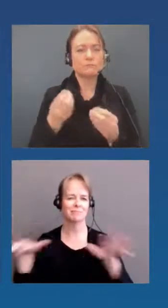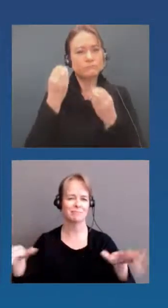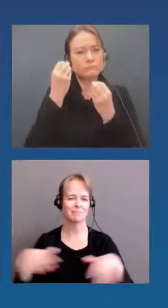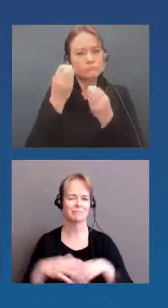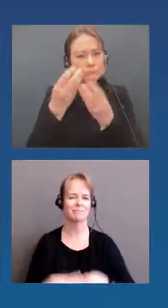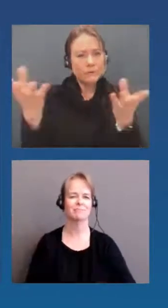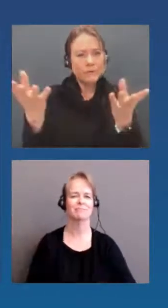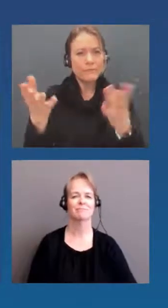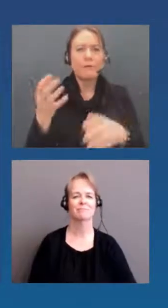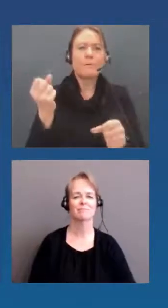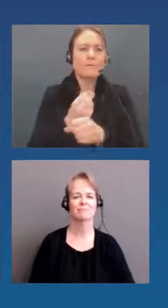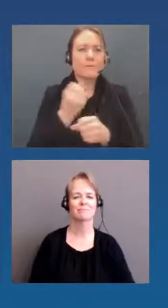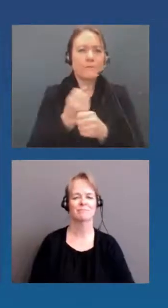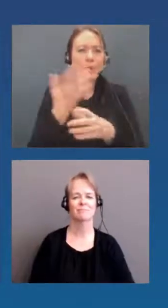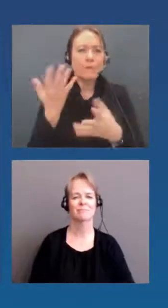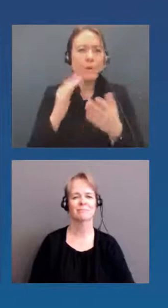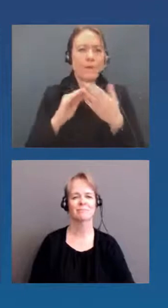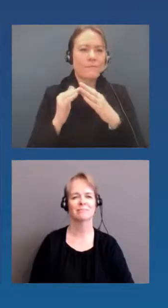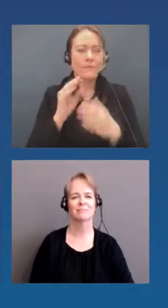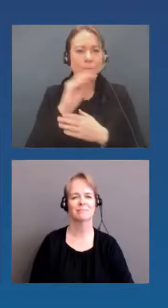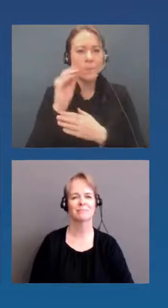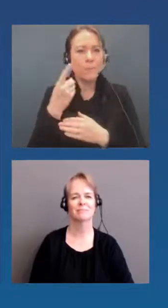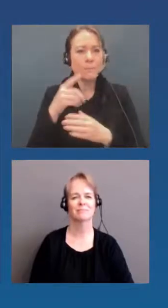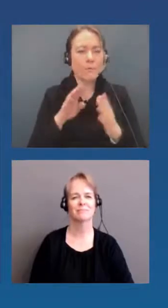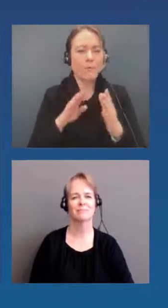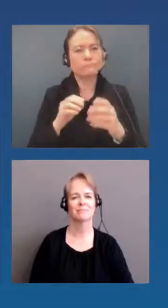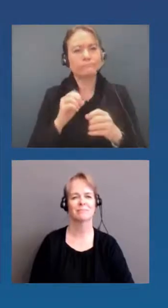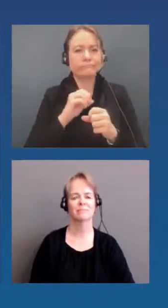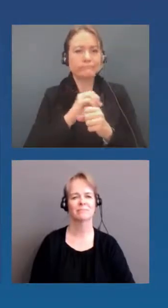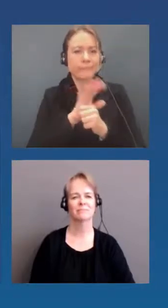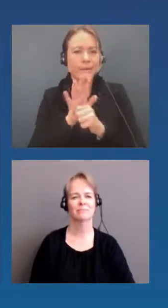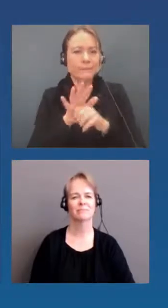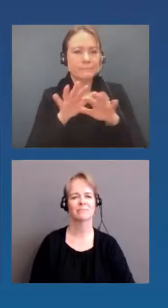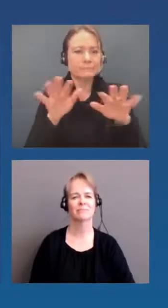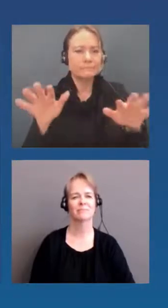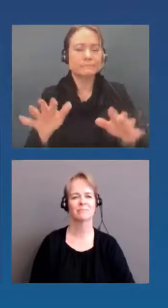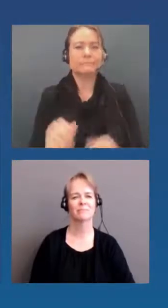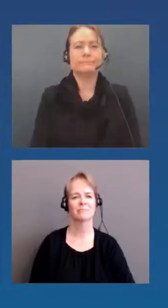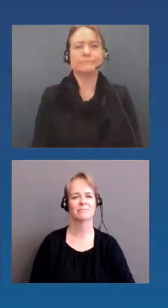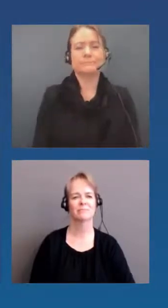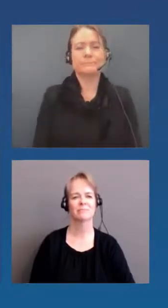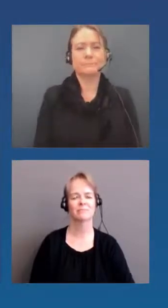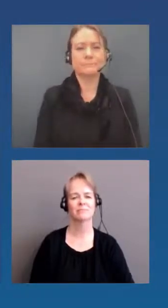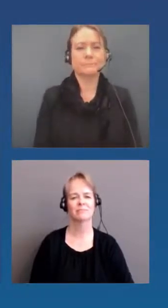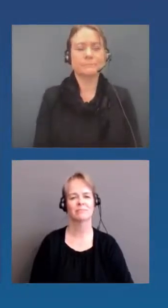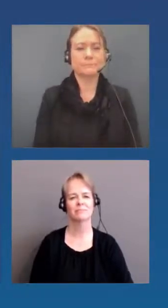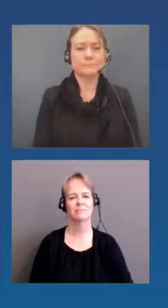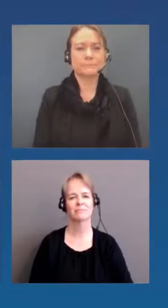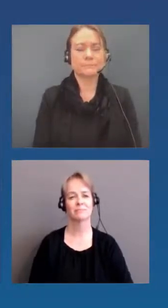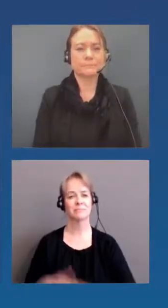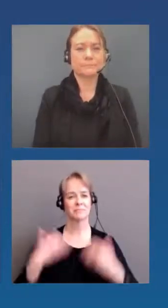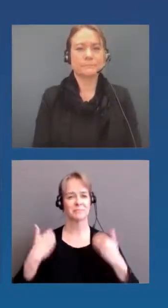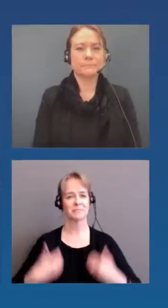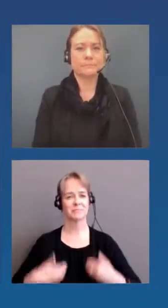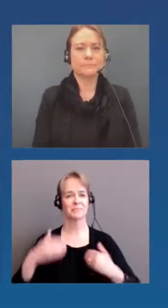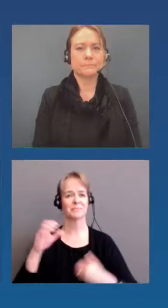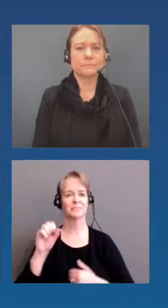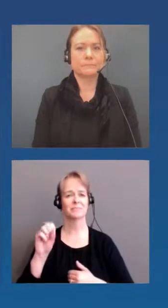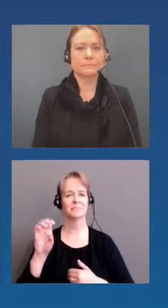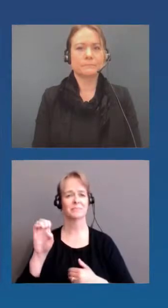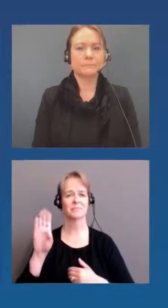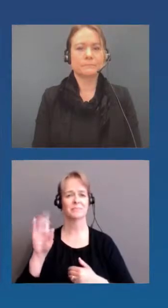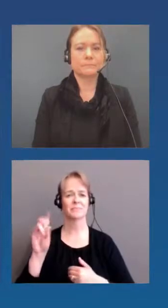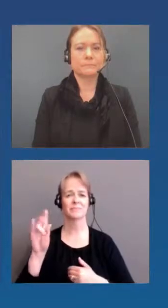les mesures prises par la Ville d'Ottawa pour faire face à la pandémie de la COVID-19. My name is Sébastien Tremblay, and I will be